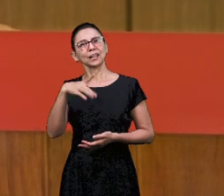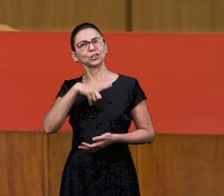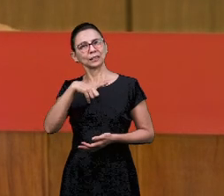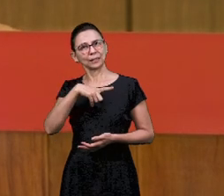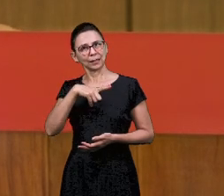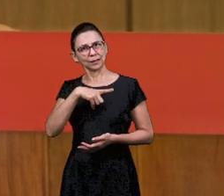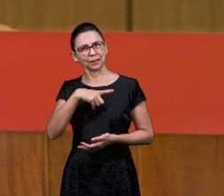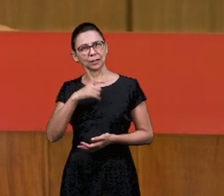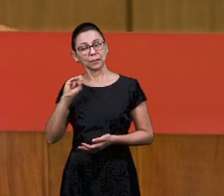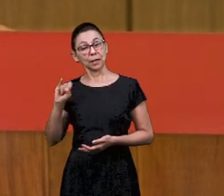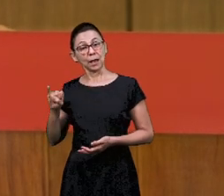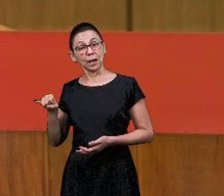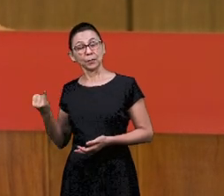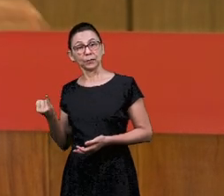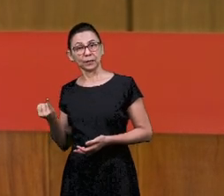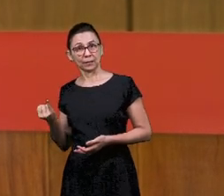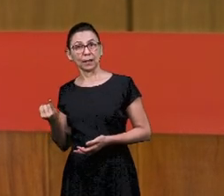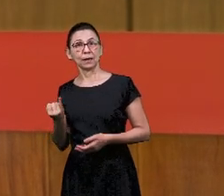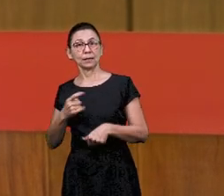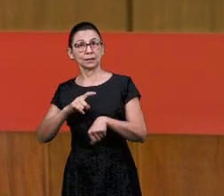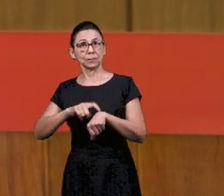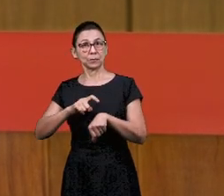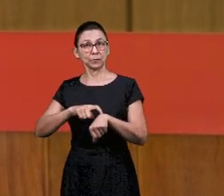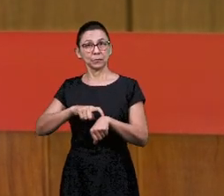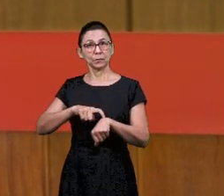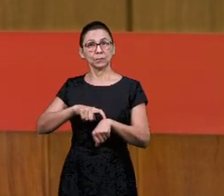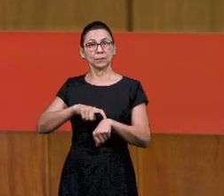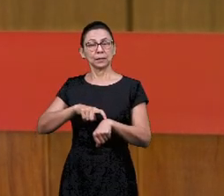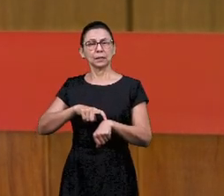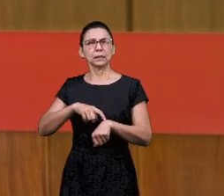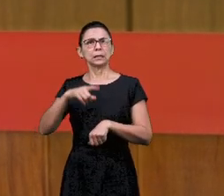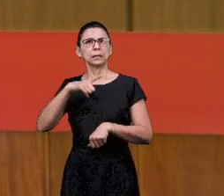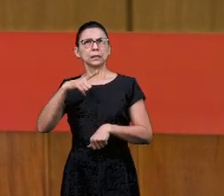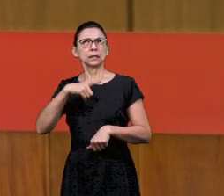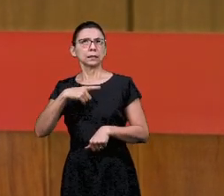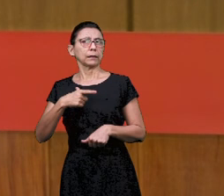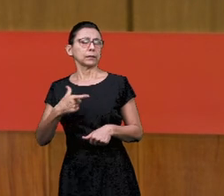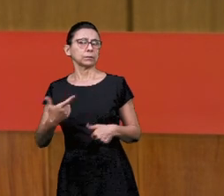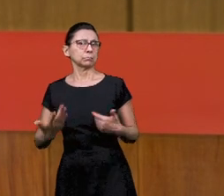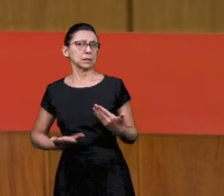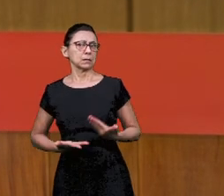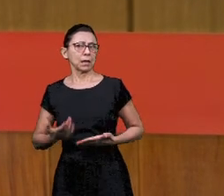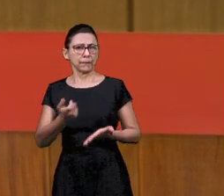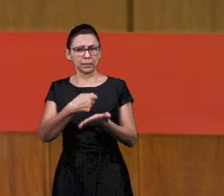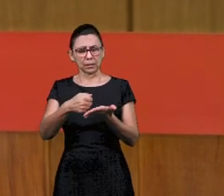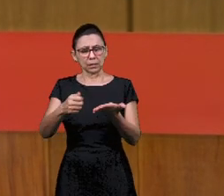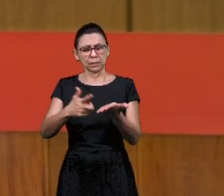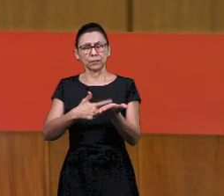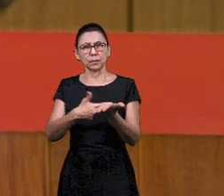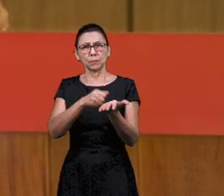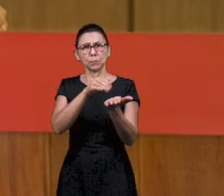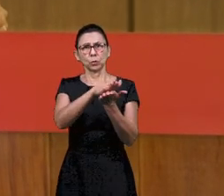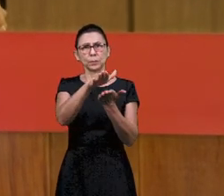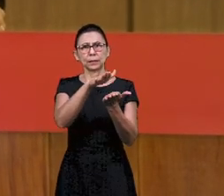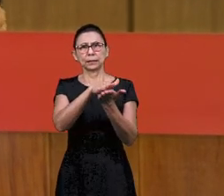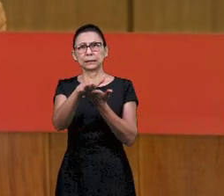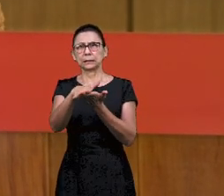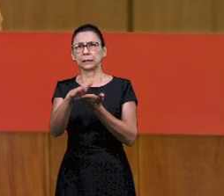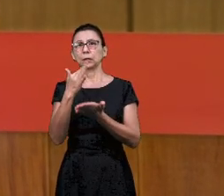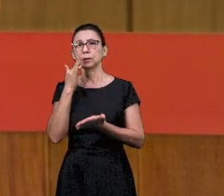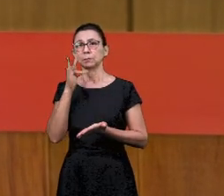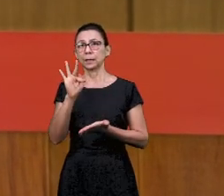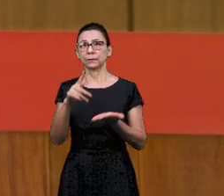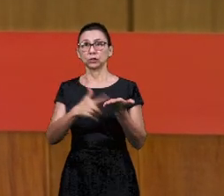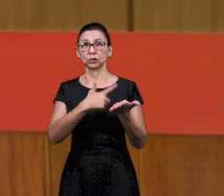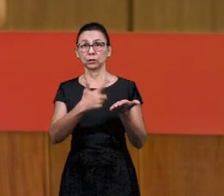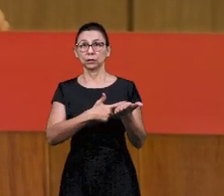nous devons profiter de ce moment. Nous avons des frères qui écrivent des livres. Nous avons une publication qui va sortir bientôt